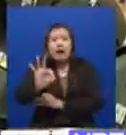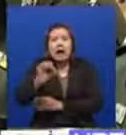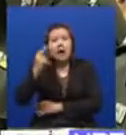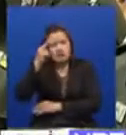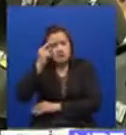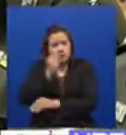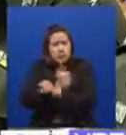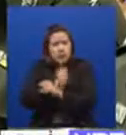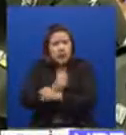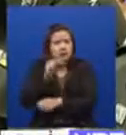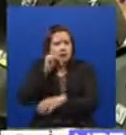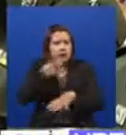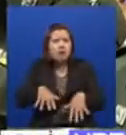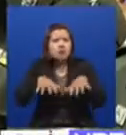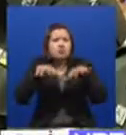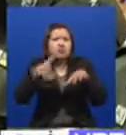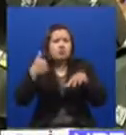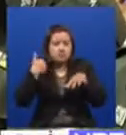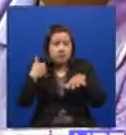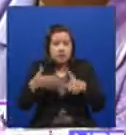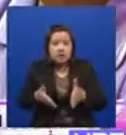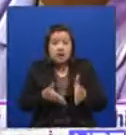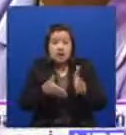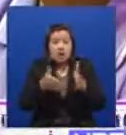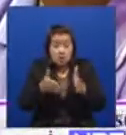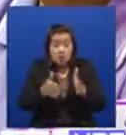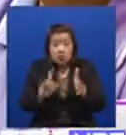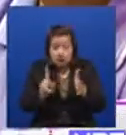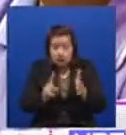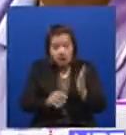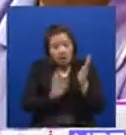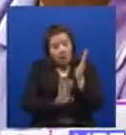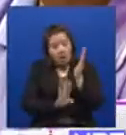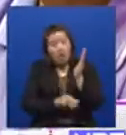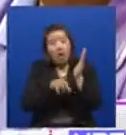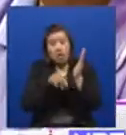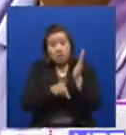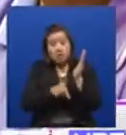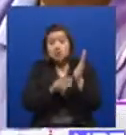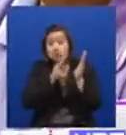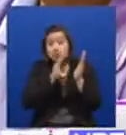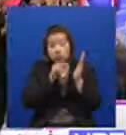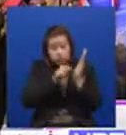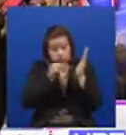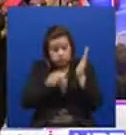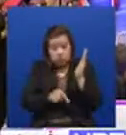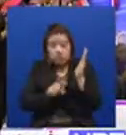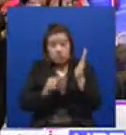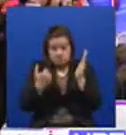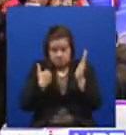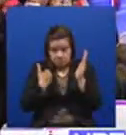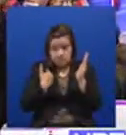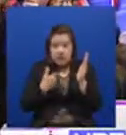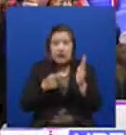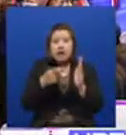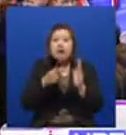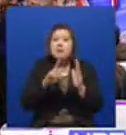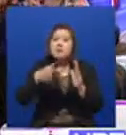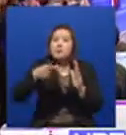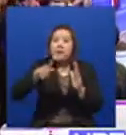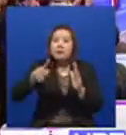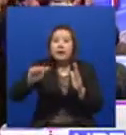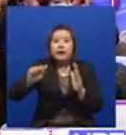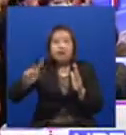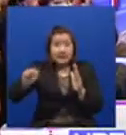โดยดำเนินการยกระดับถนนกาญจนาภิเษกฝั่งตะวันออกด้านขาออกช่วงลำลูกกาถึงทางแยกต่างระดับบางปะอิน